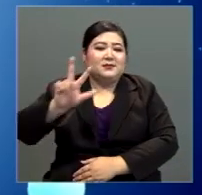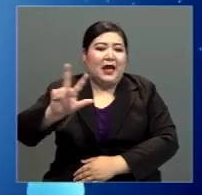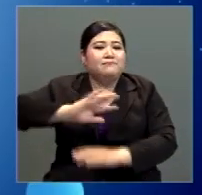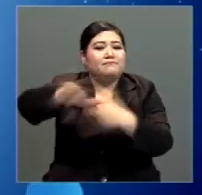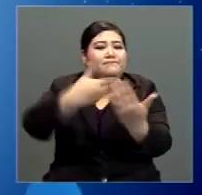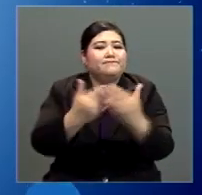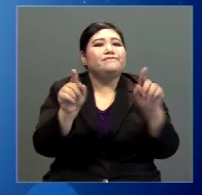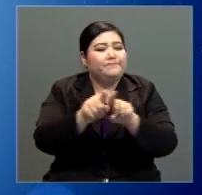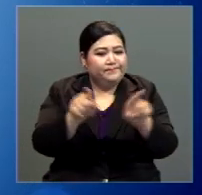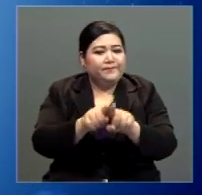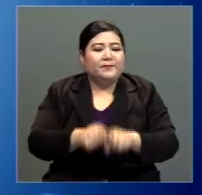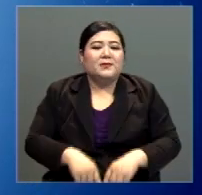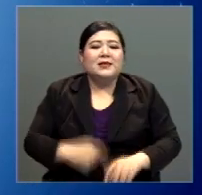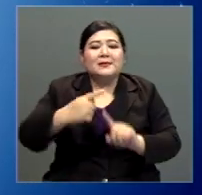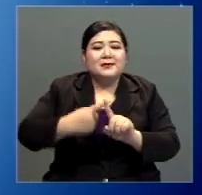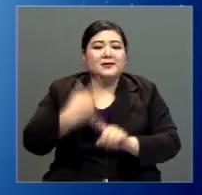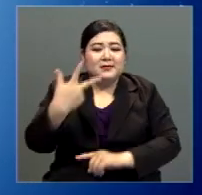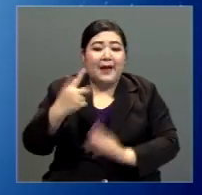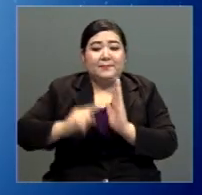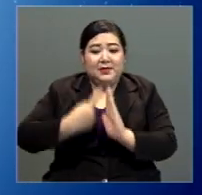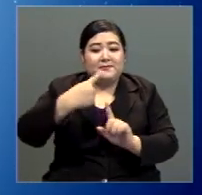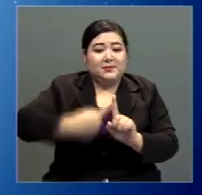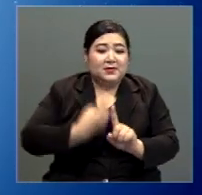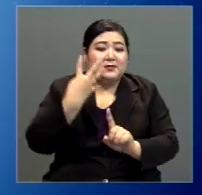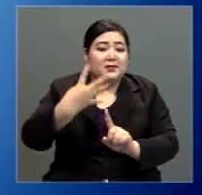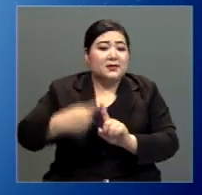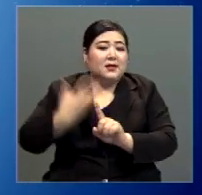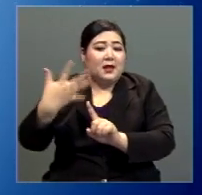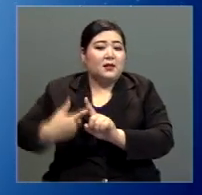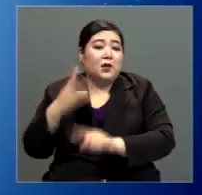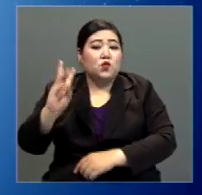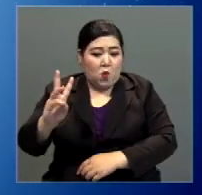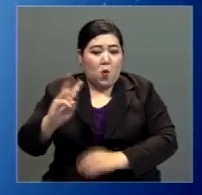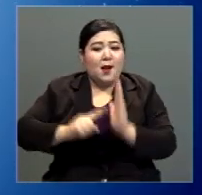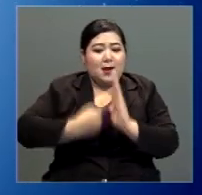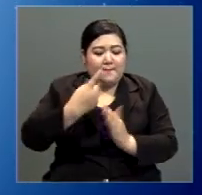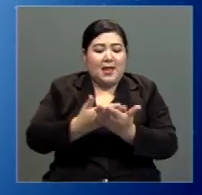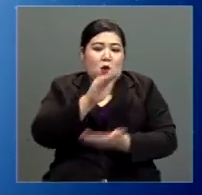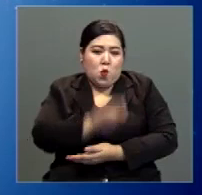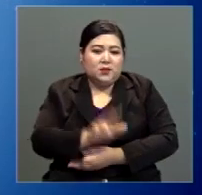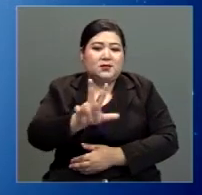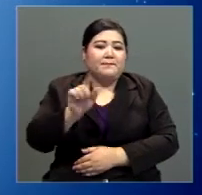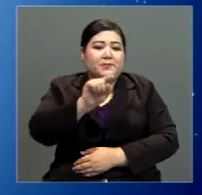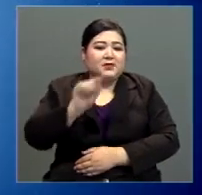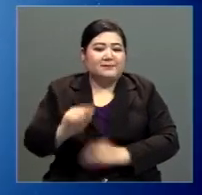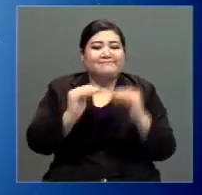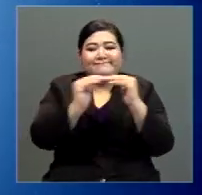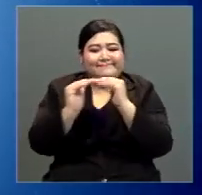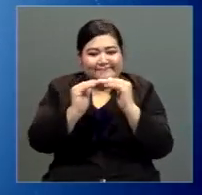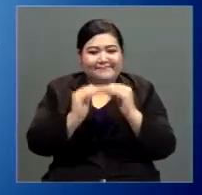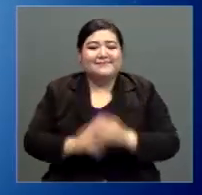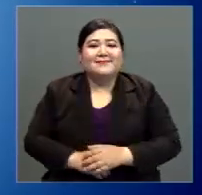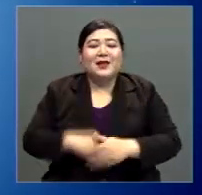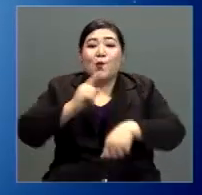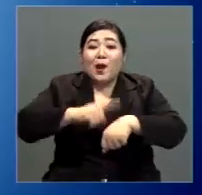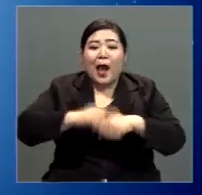ภทเป็นระยะเวลา3เดือนเริ่มตั้งแต่ใบแจ้งค่าน้ำของเดือนเมษายนถึงมิถุนายนและขยาย